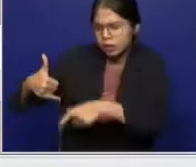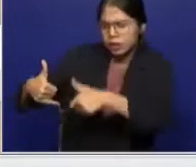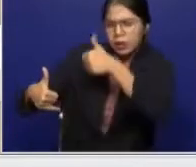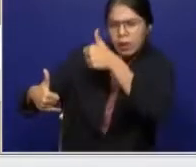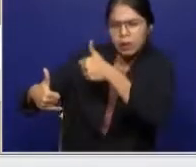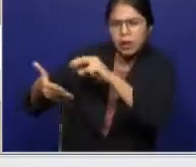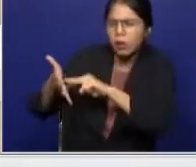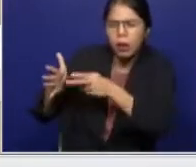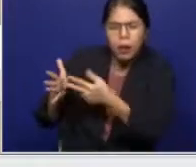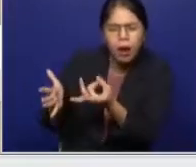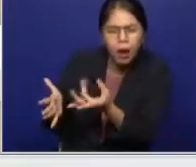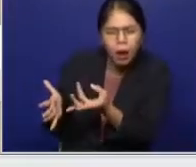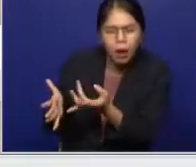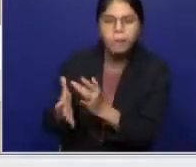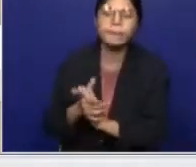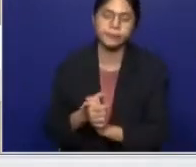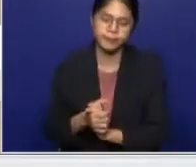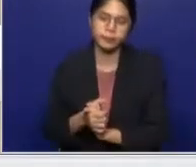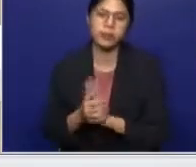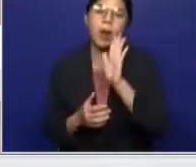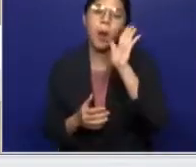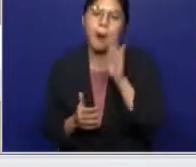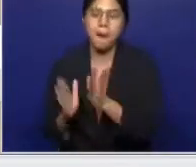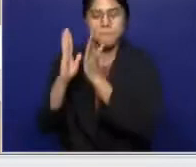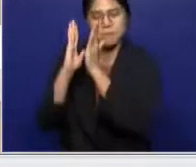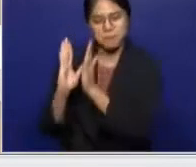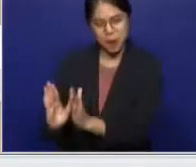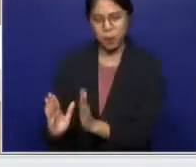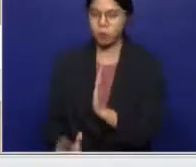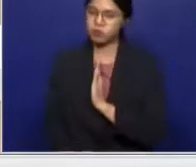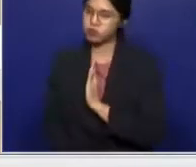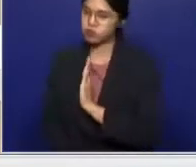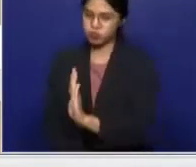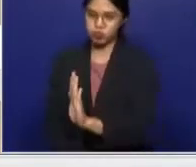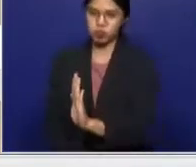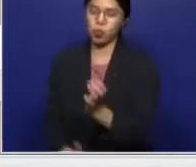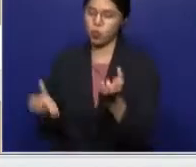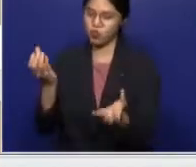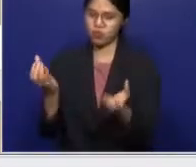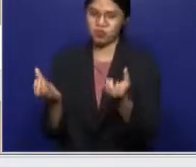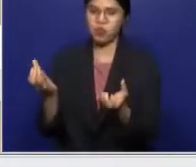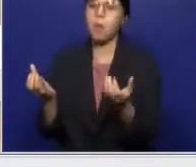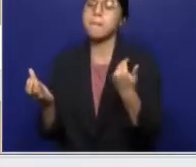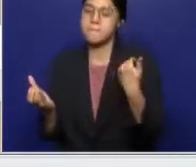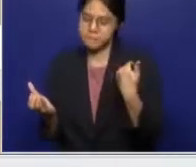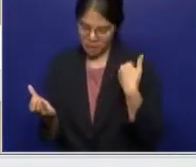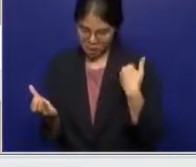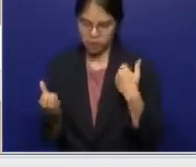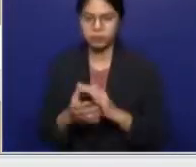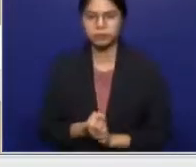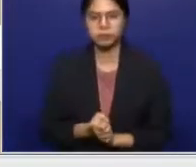แปลว่าอะไรก็คือว่าต้องแปลว่าเป็นคนมีความซื่อสัตย์สุจริตนะครับซื่อสัตย์สุจริ